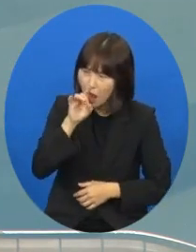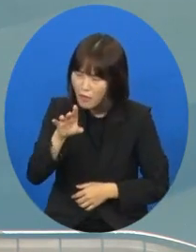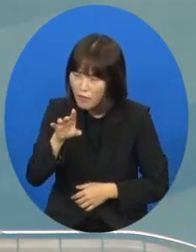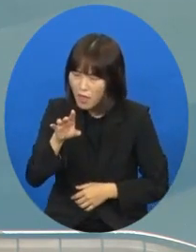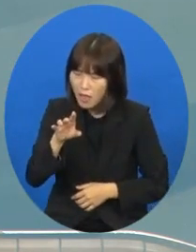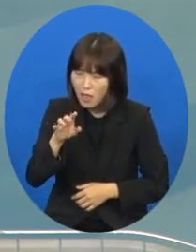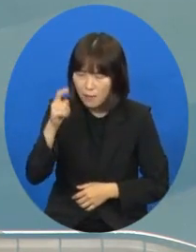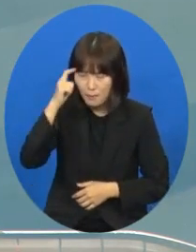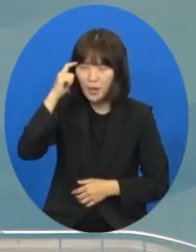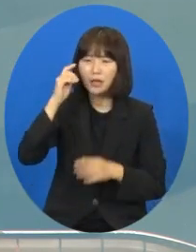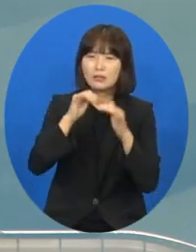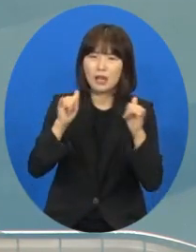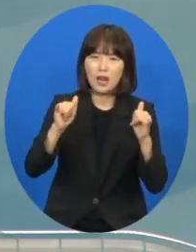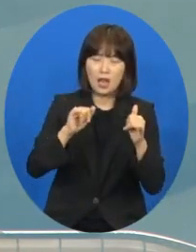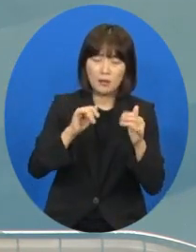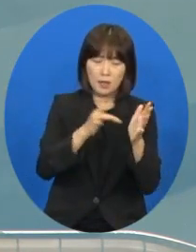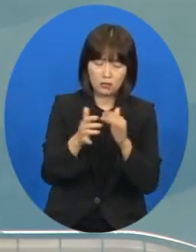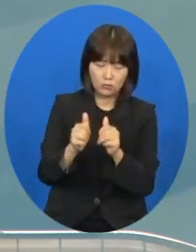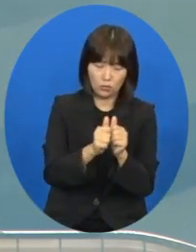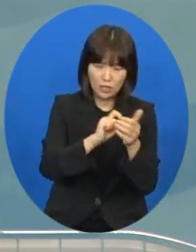어려워요.